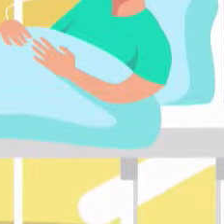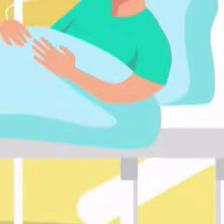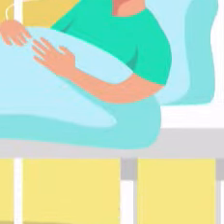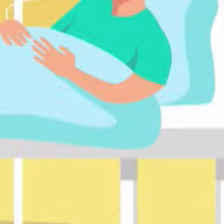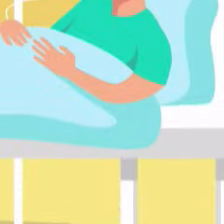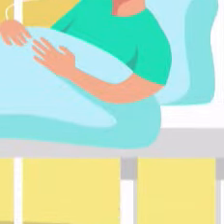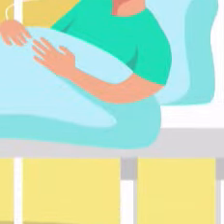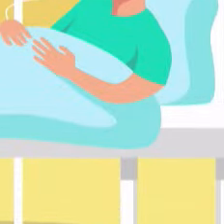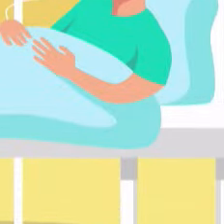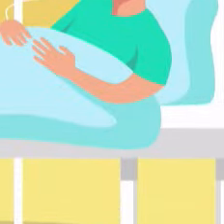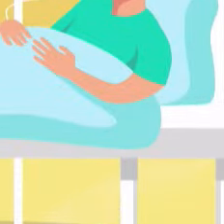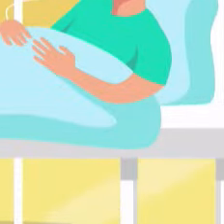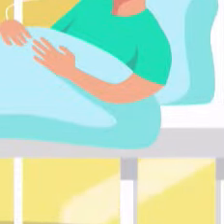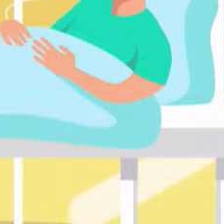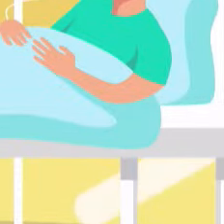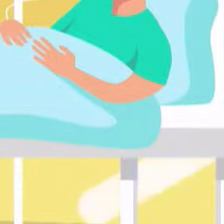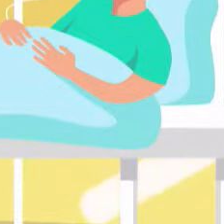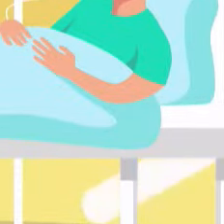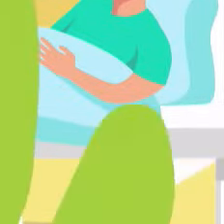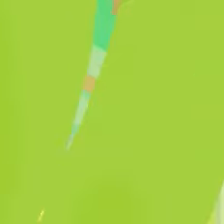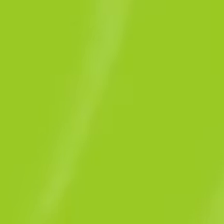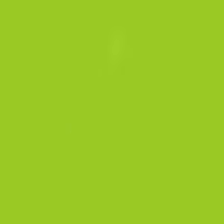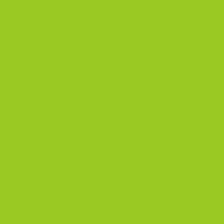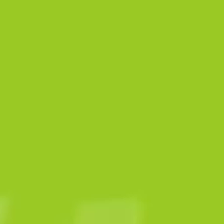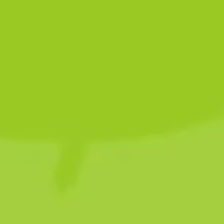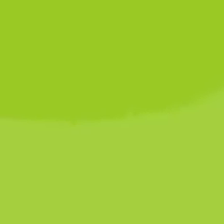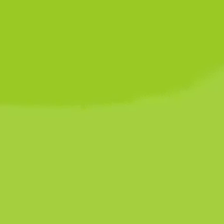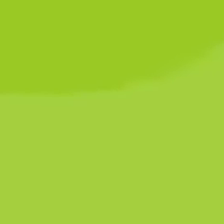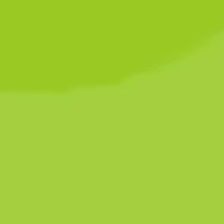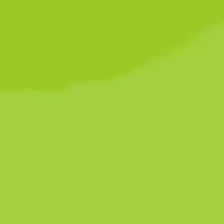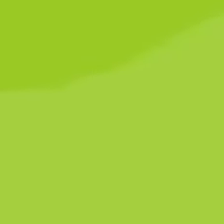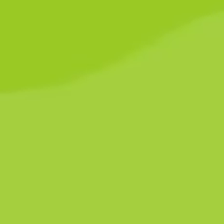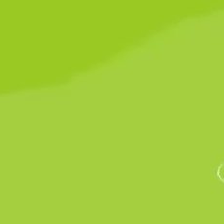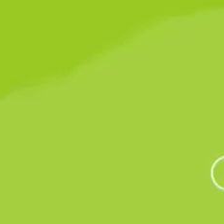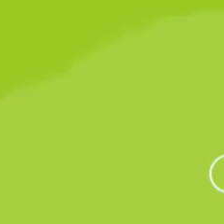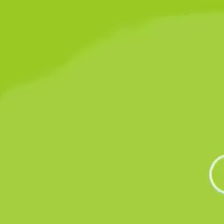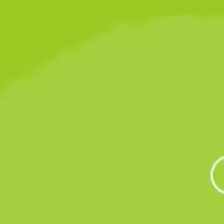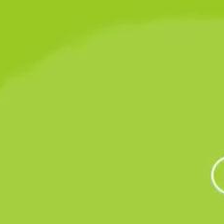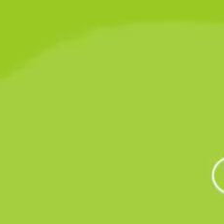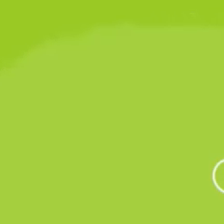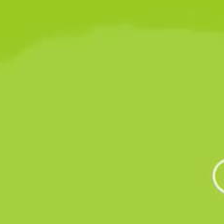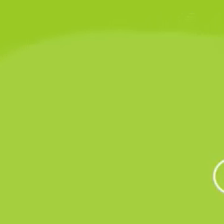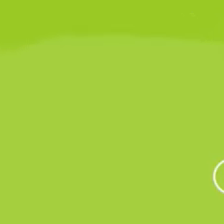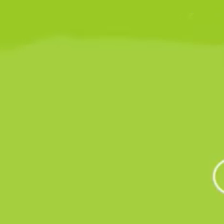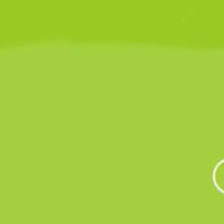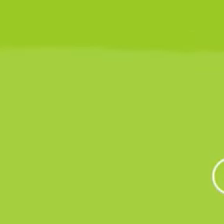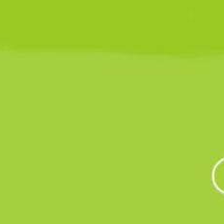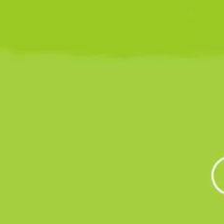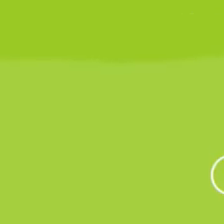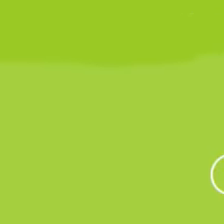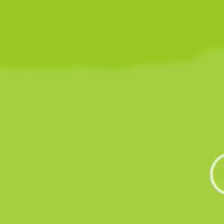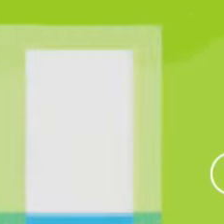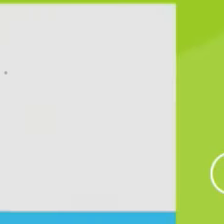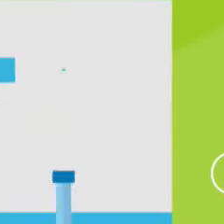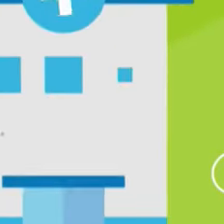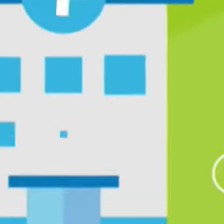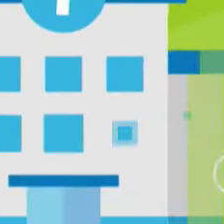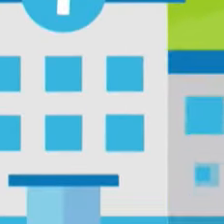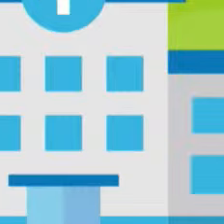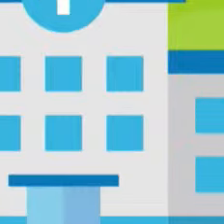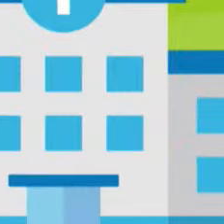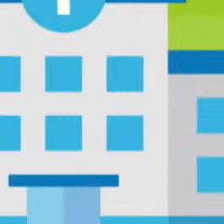peribadi dan bekalan ubat-ubatan. Manakala untuk ahli keluarga pesakit yang terlantar dan pesakit hemodialisis,